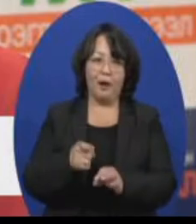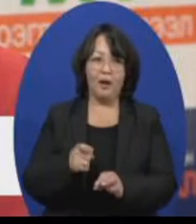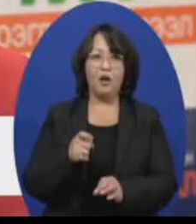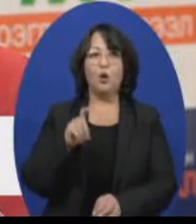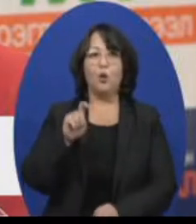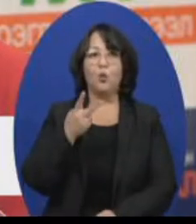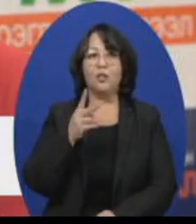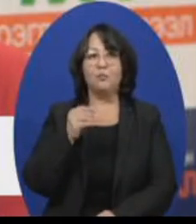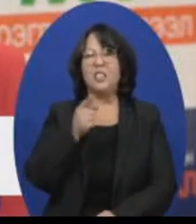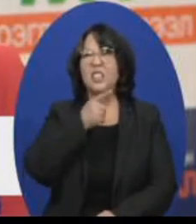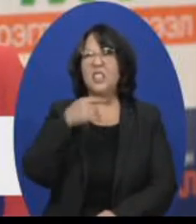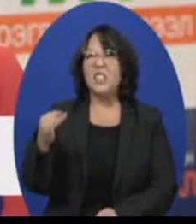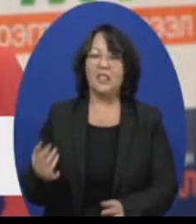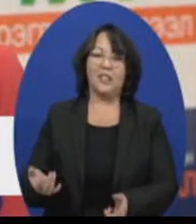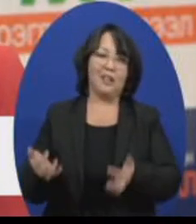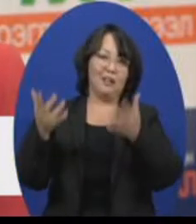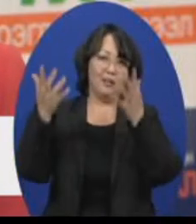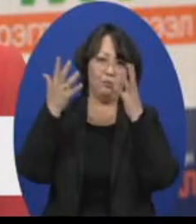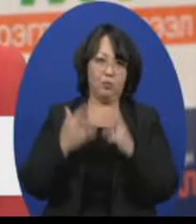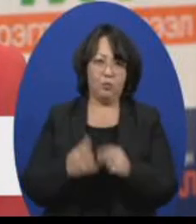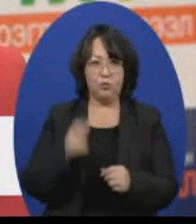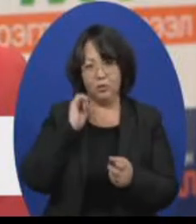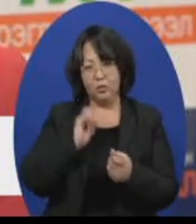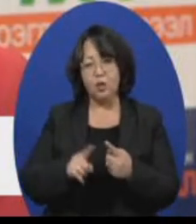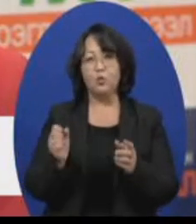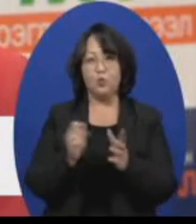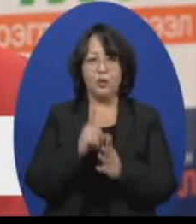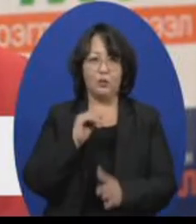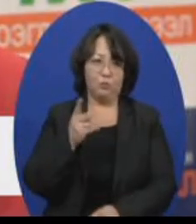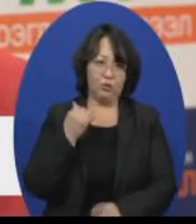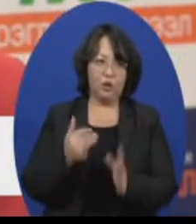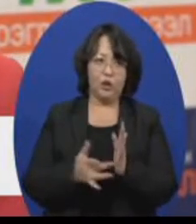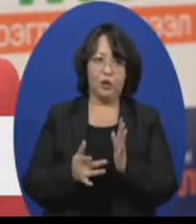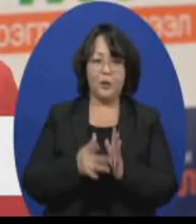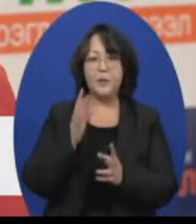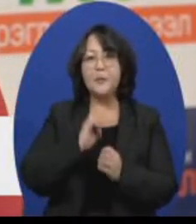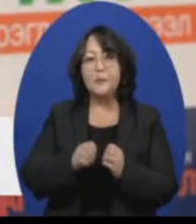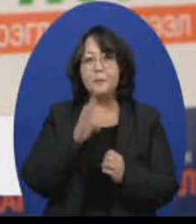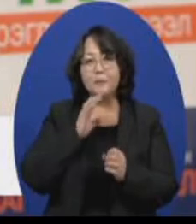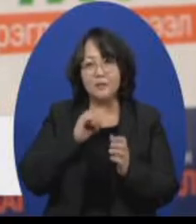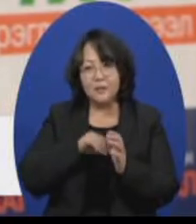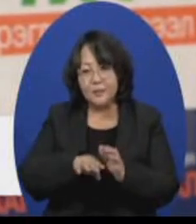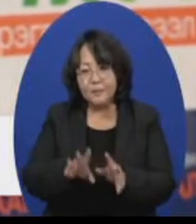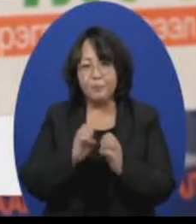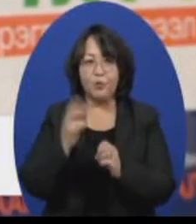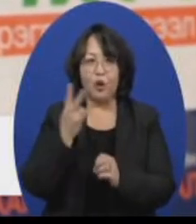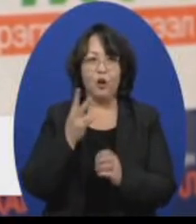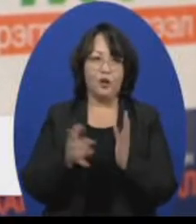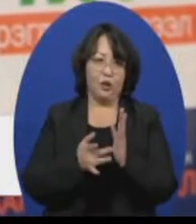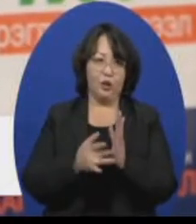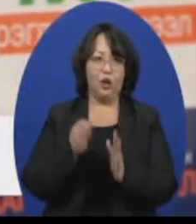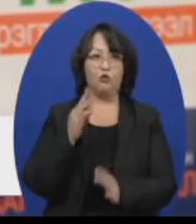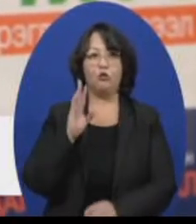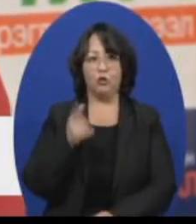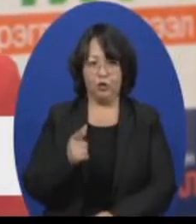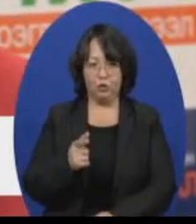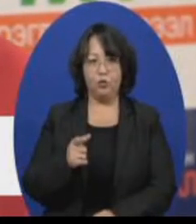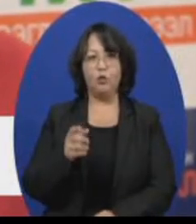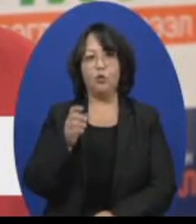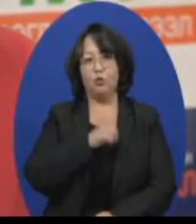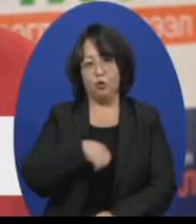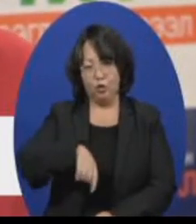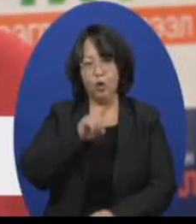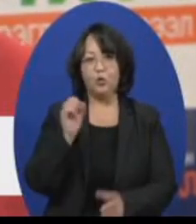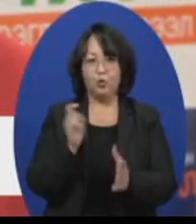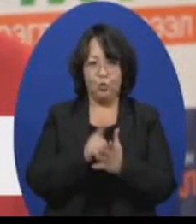хүлэмжийн ялгарлыг бууруулах зэрэг ийм бууруулах ийм ач холбогдолтой технологийн нэвтрүүлэхэд бол энэ ногоон технологи өдөрлөг маань өөрийнхөө ач холбогдлоо өгдөө